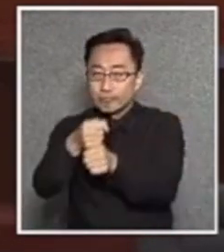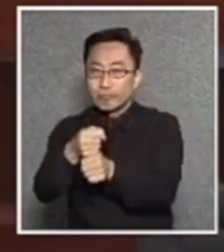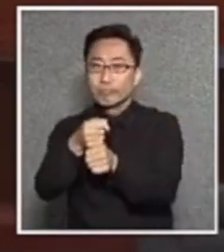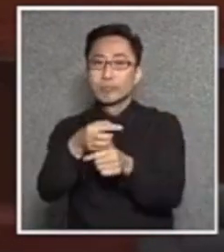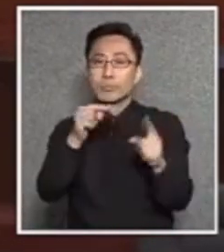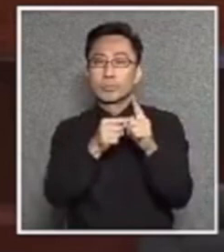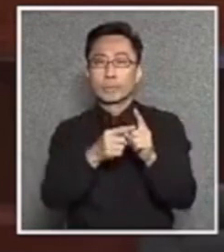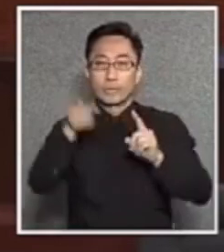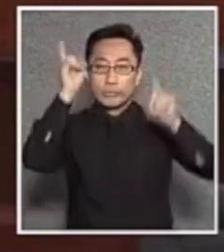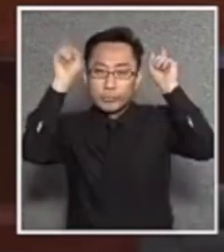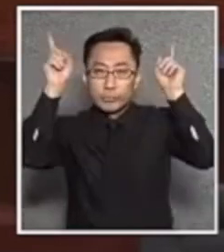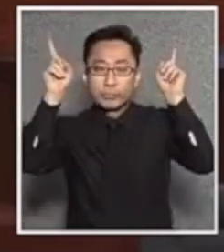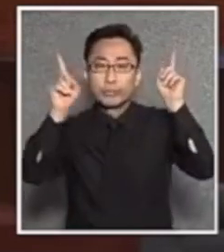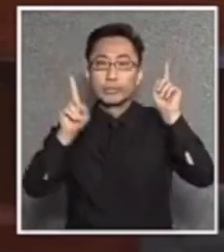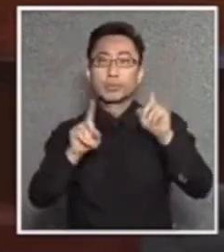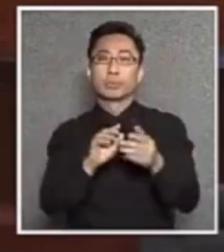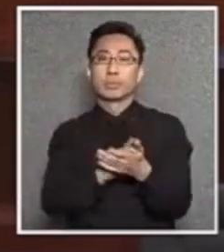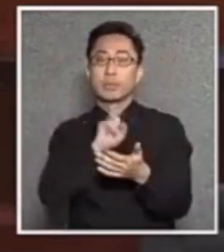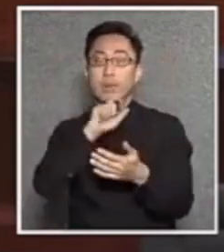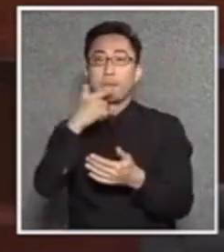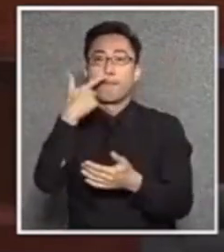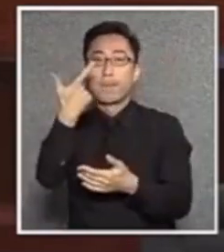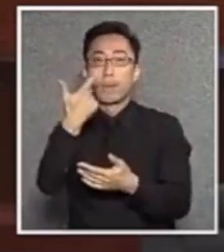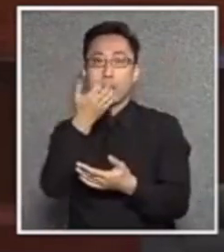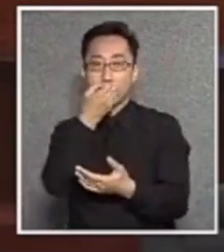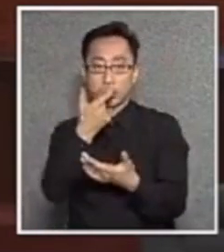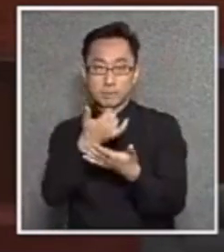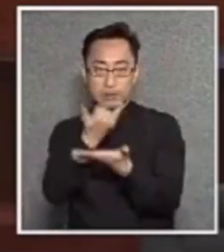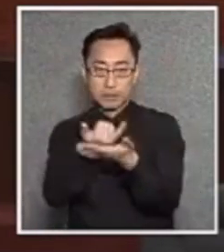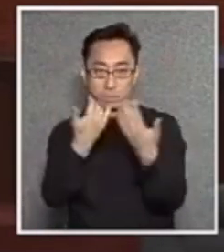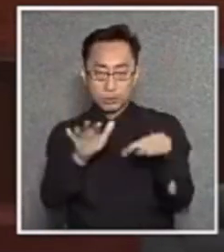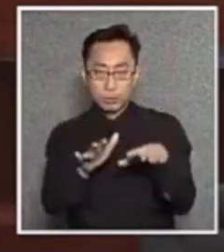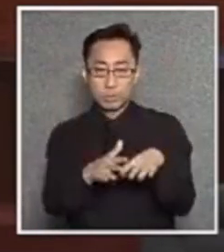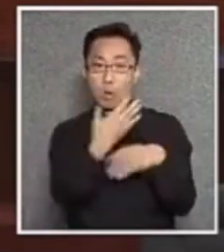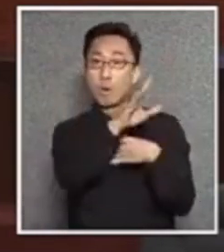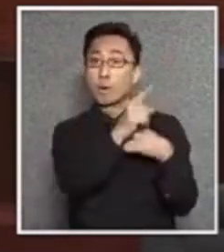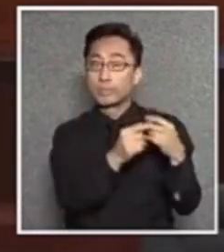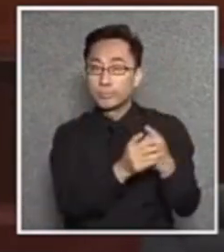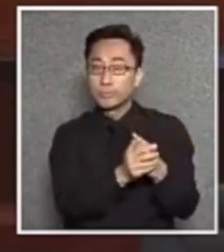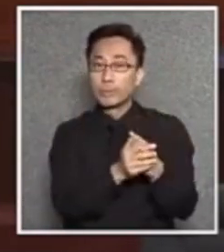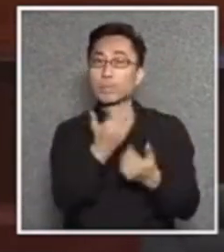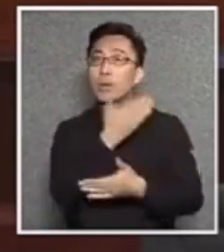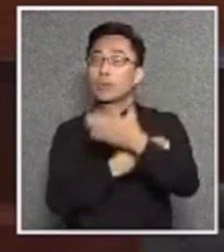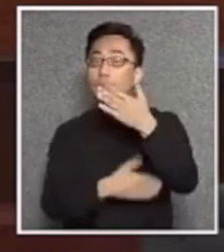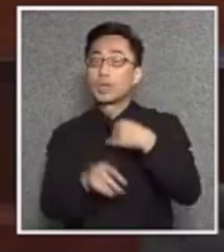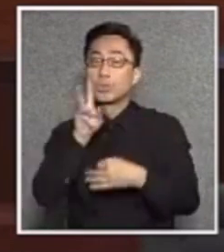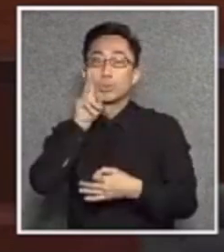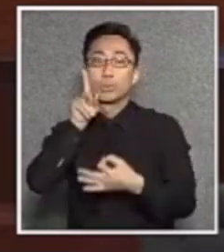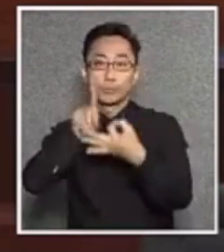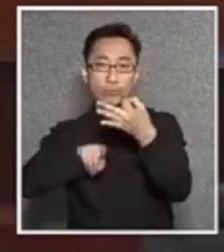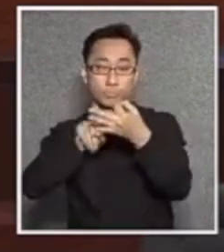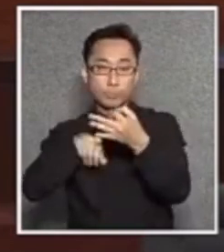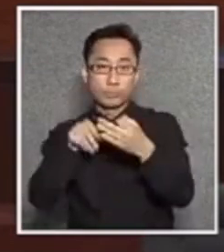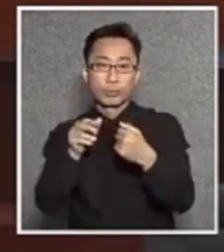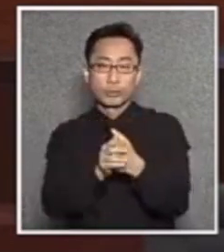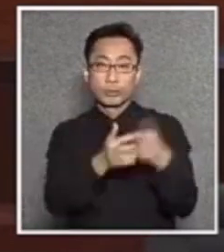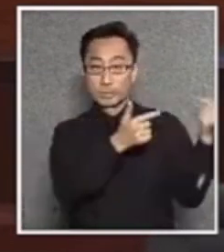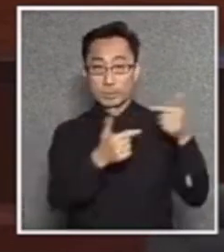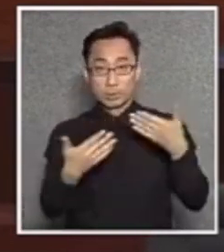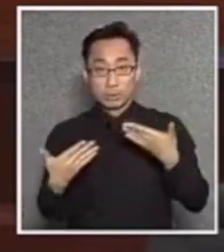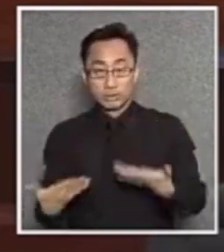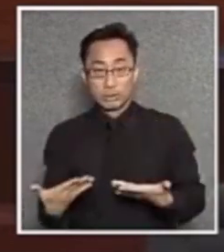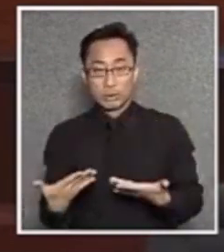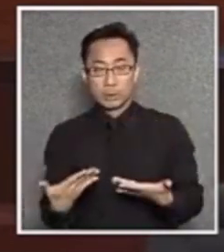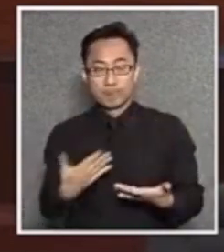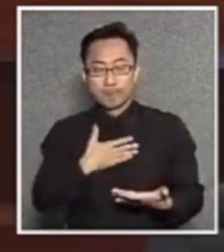導致百名港人魂斷異鄉，而傷者如易小玲等人至今仍未能走出陰